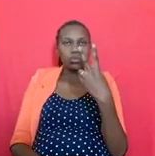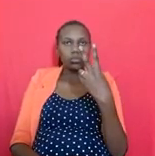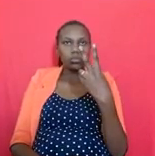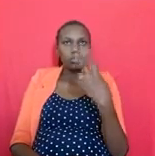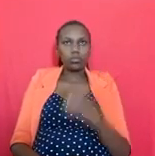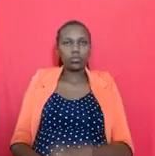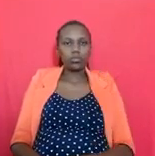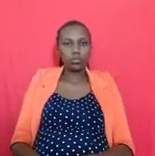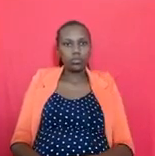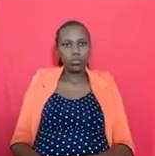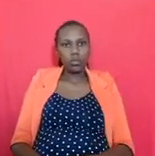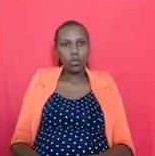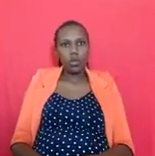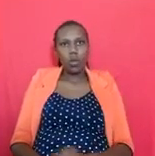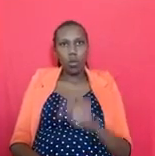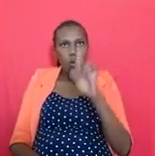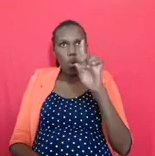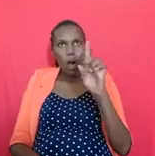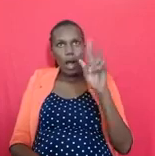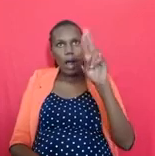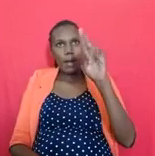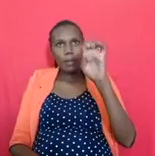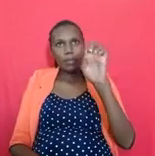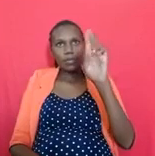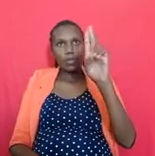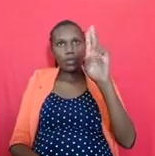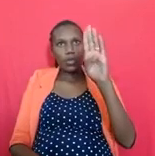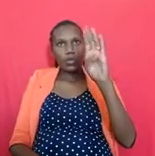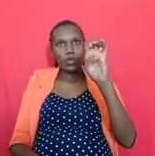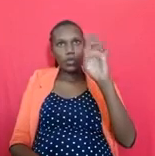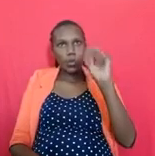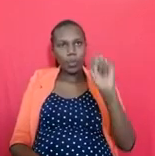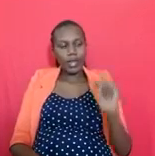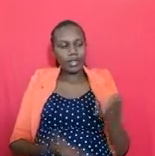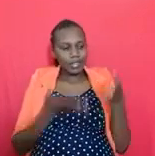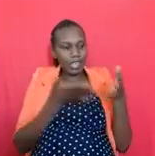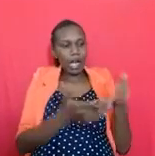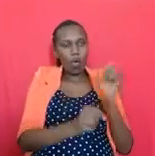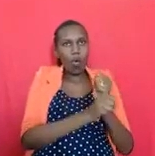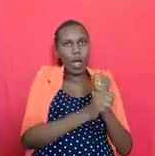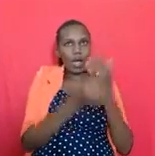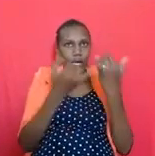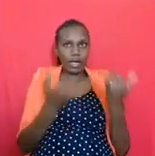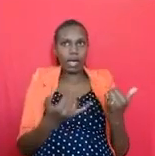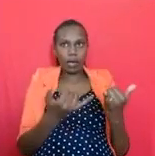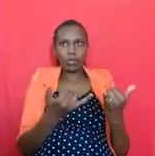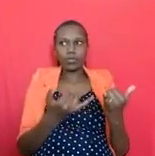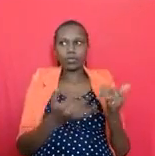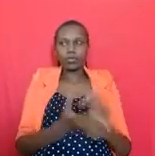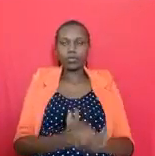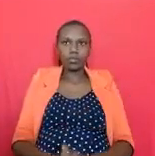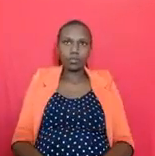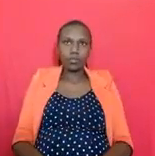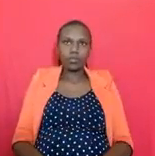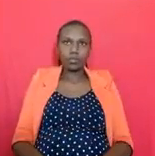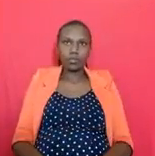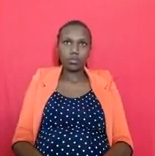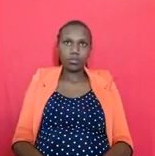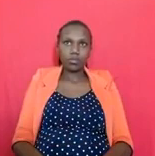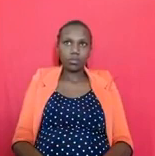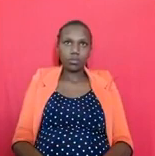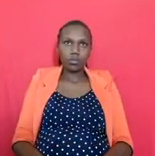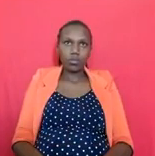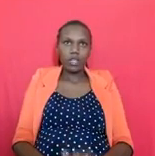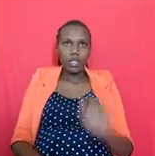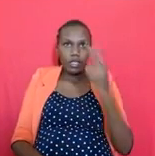kilio. Emwe niya treasurer uri oleho mudhi. Ruben Shege.